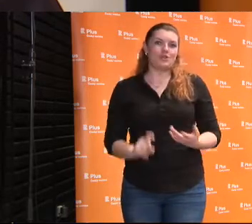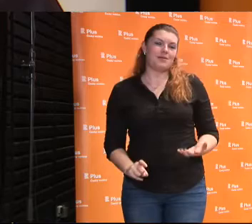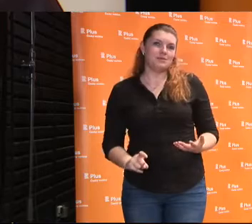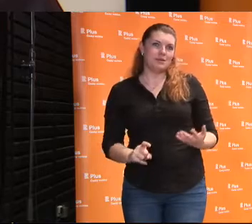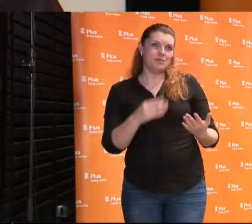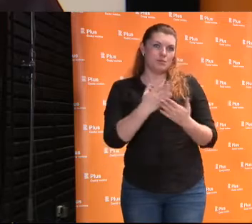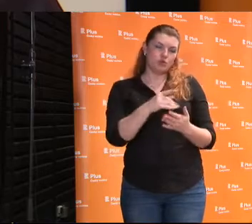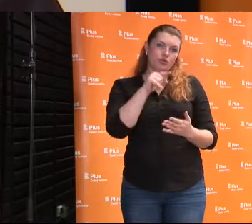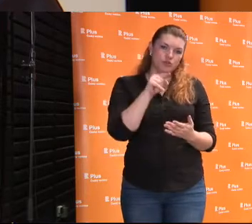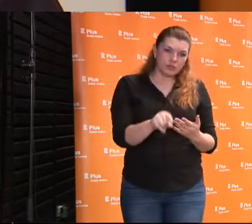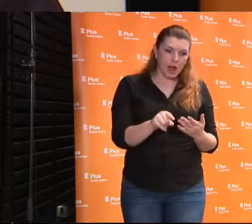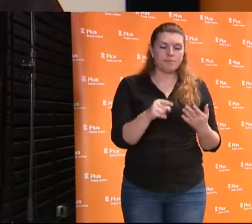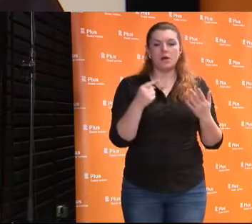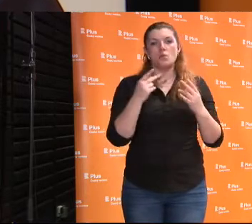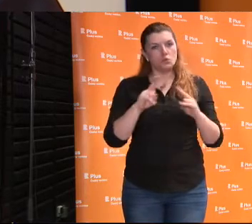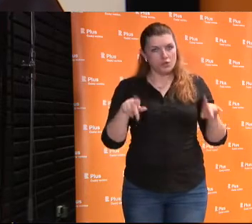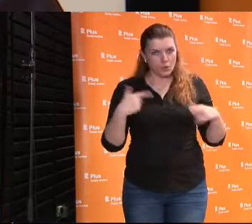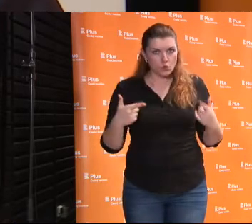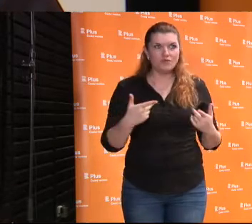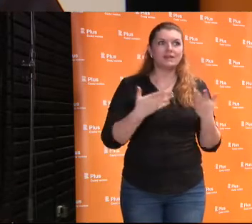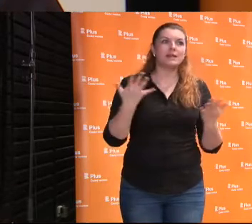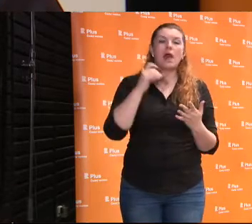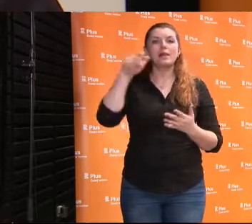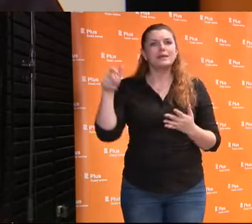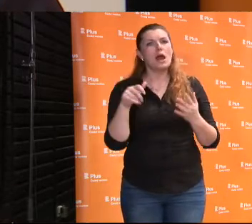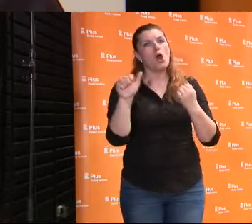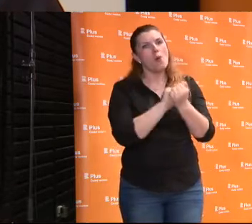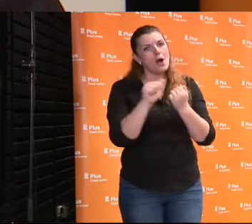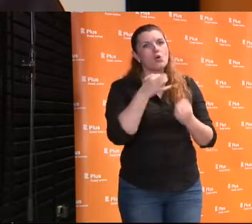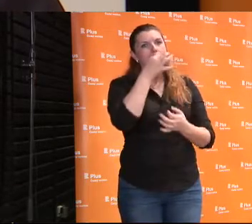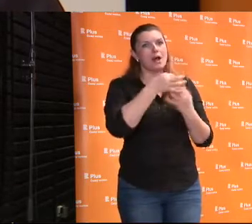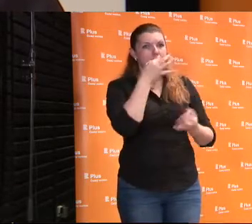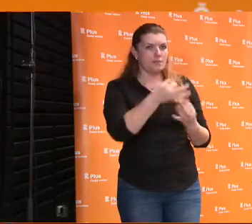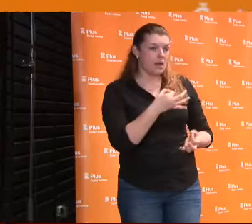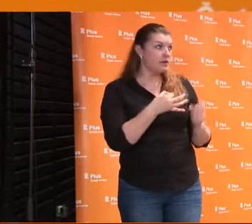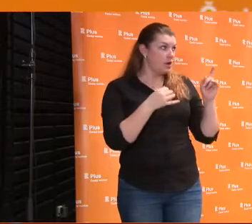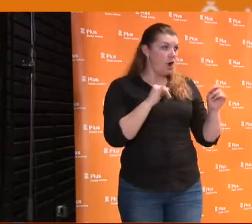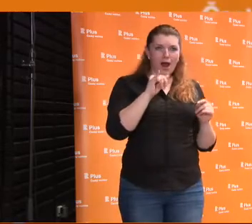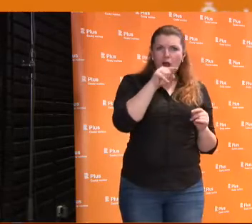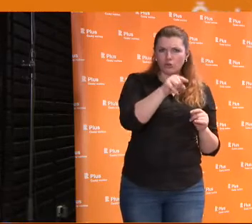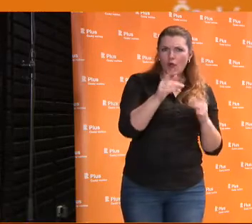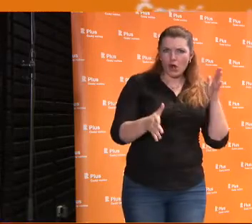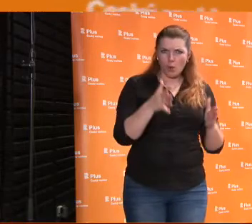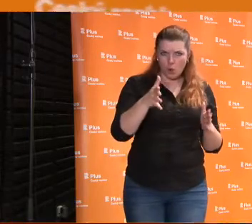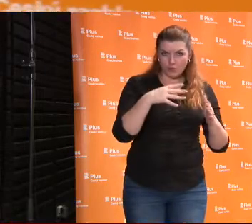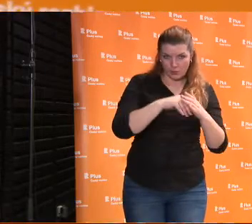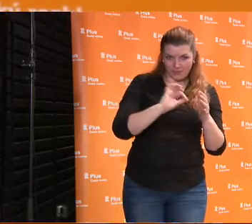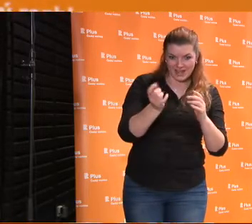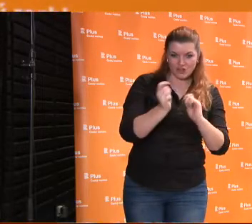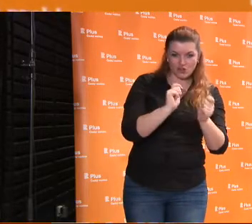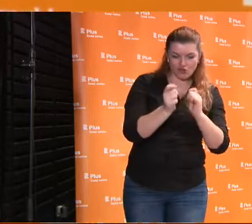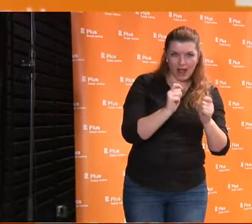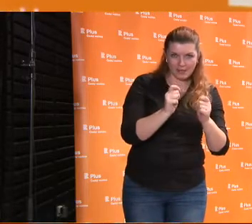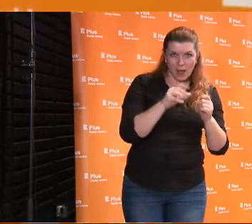tyto prvky, tam, kde máte vlastně nějaké opakované dotazy. Ale to funguje tak, že ten chatbot má naprogramovanou škálu